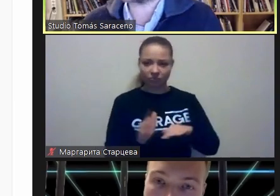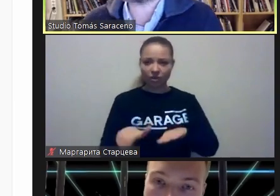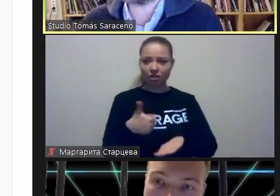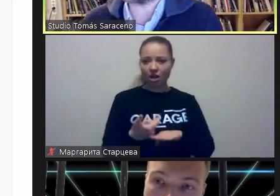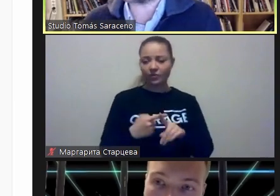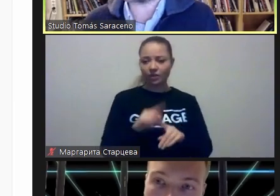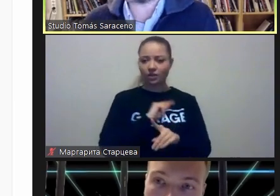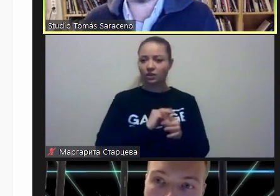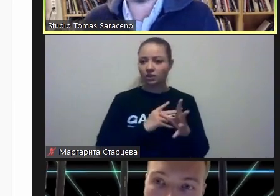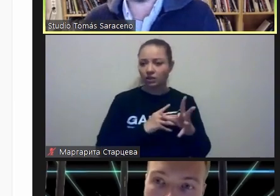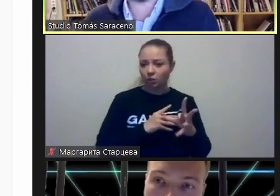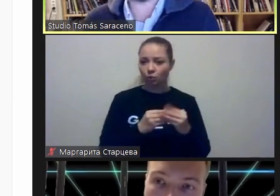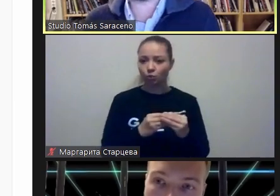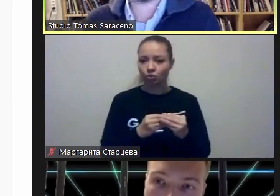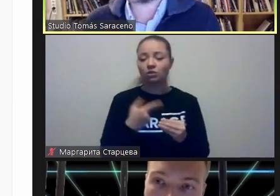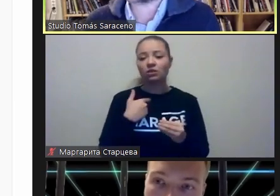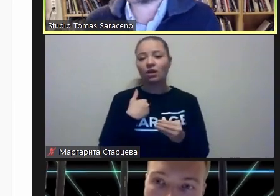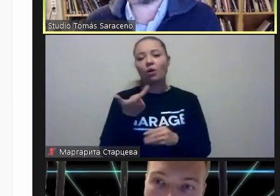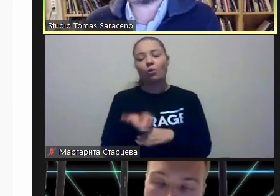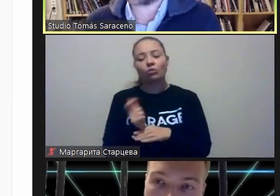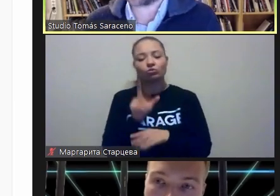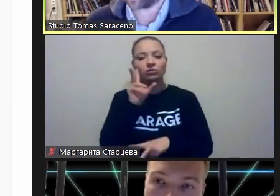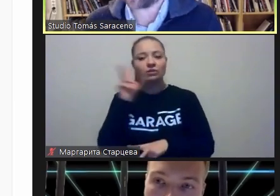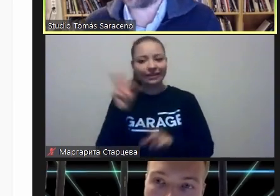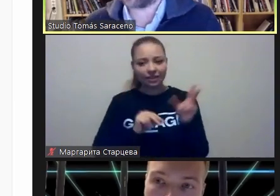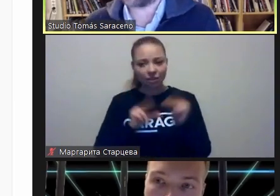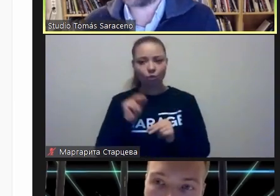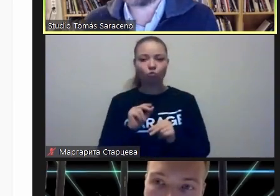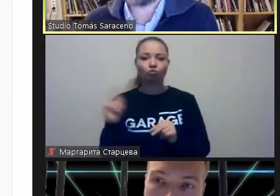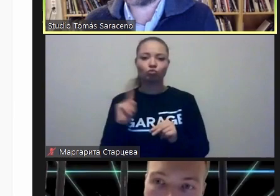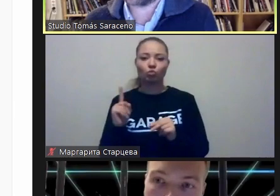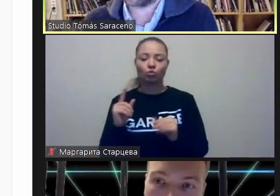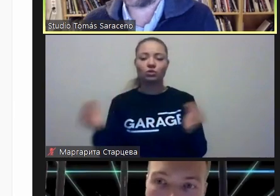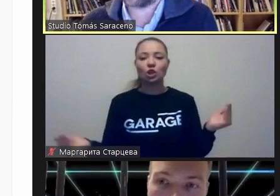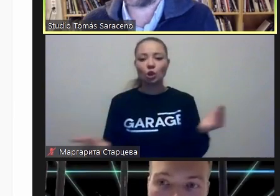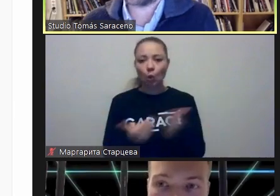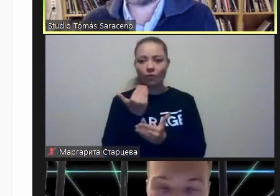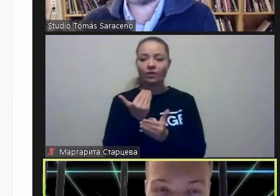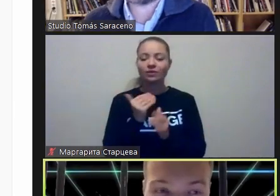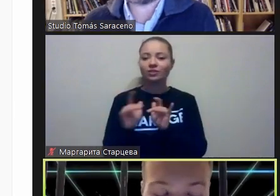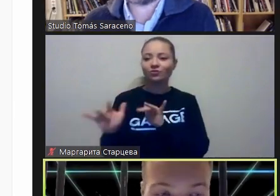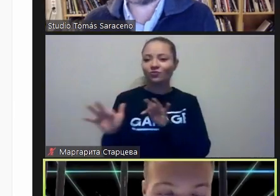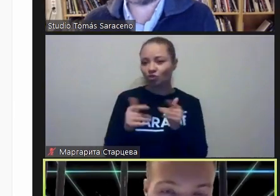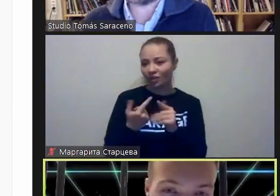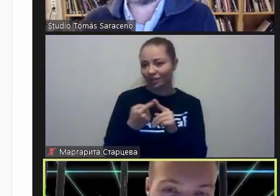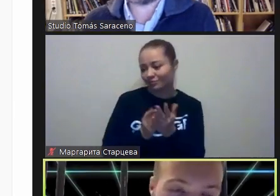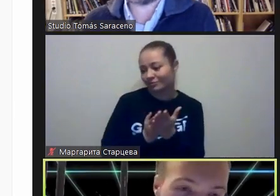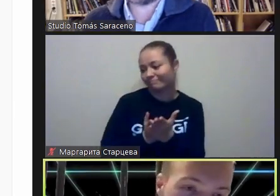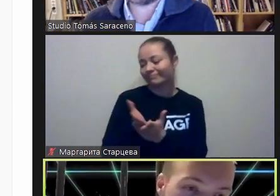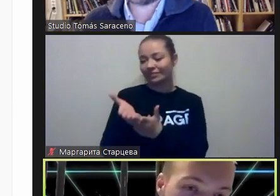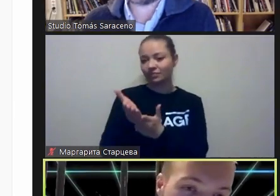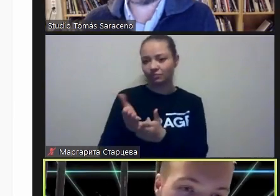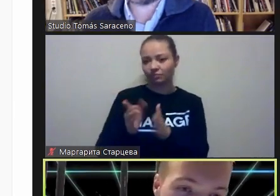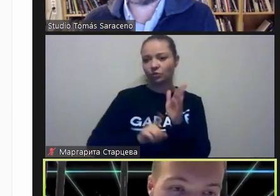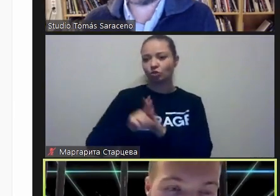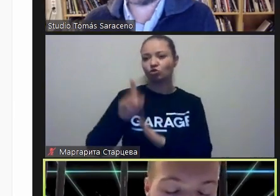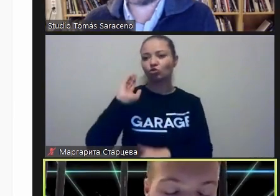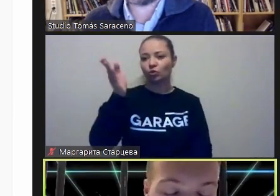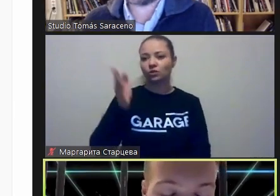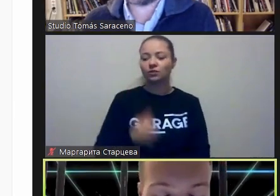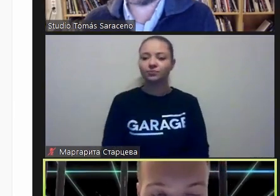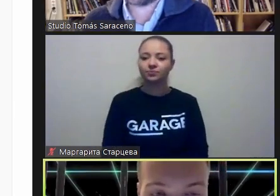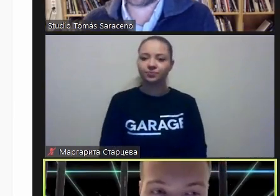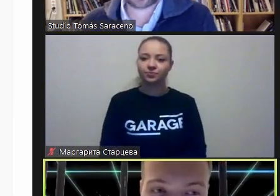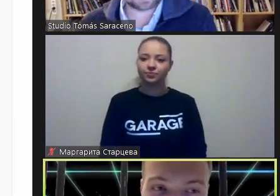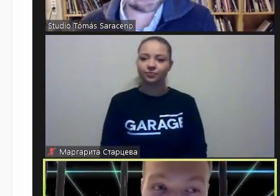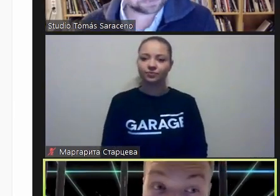generate this movement that is quite much needed. Спасибо большое. Вот на этой ноте я хотел бы Thank you